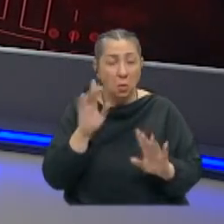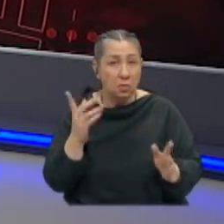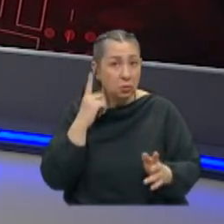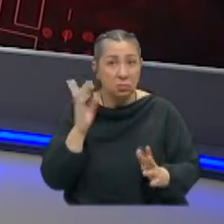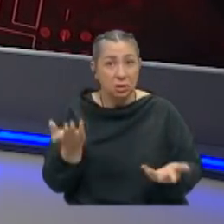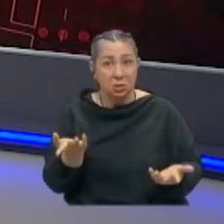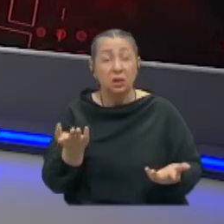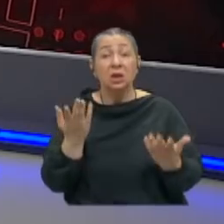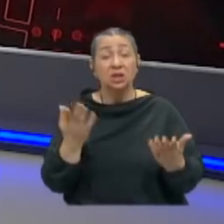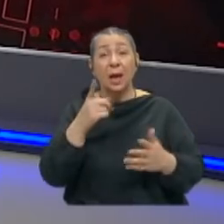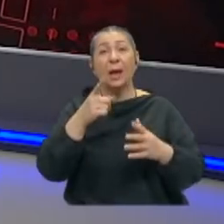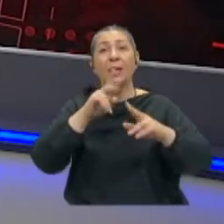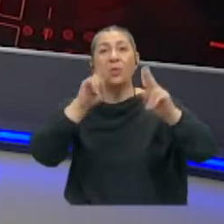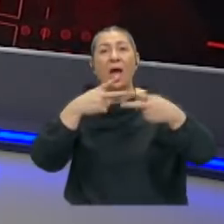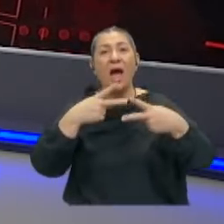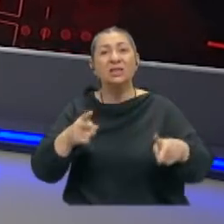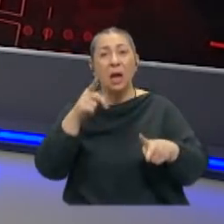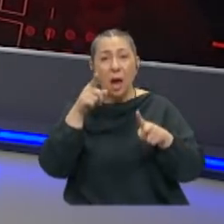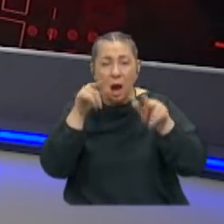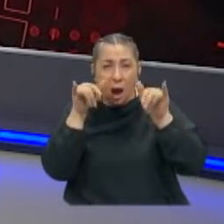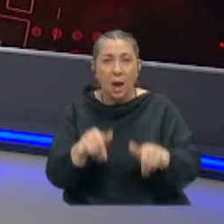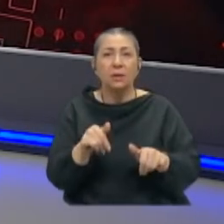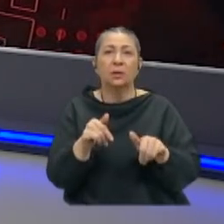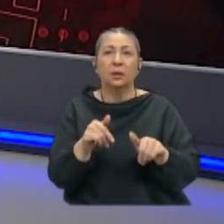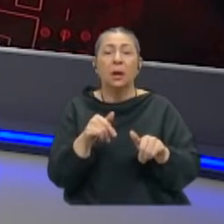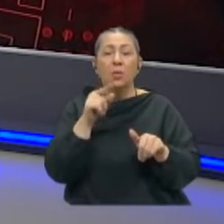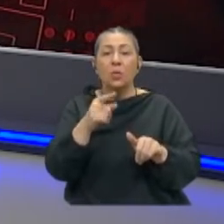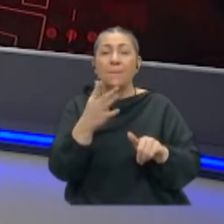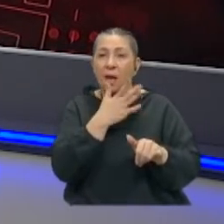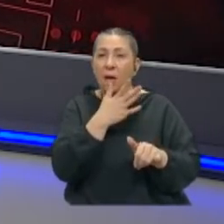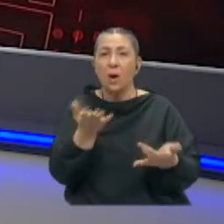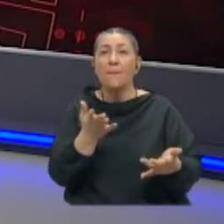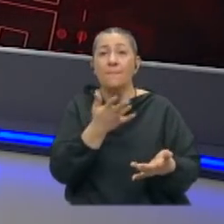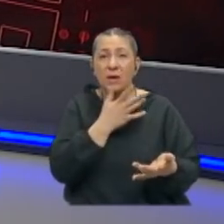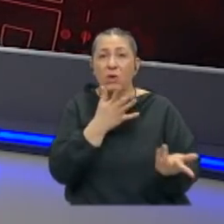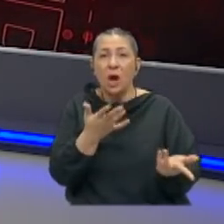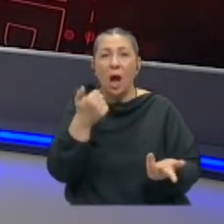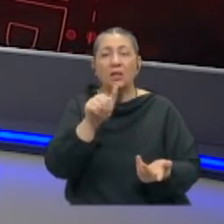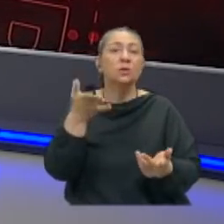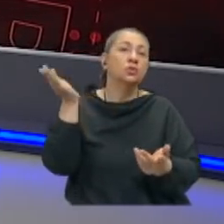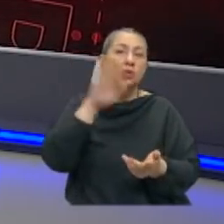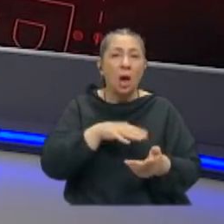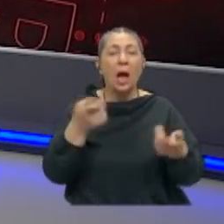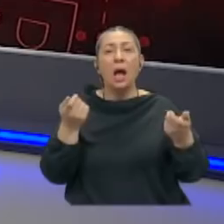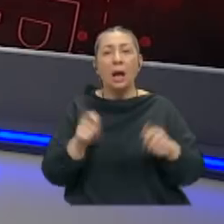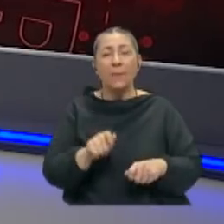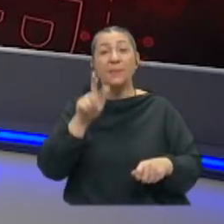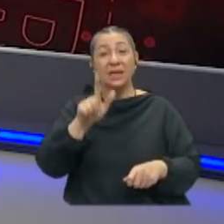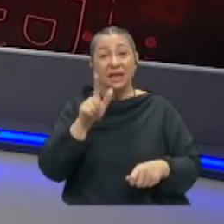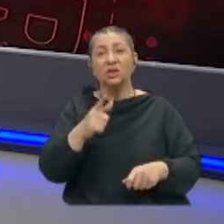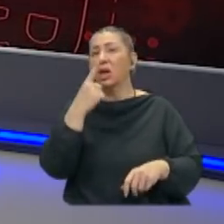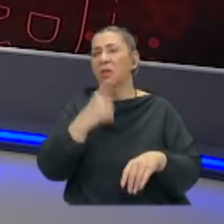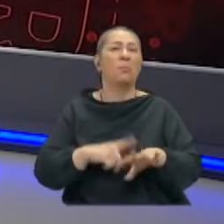görmedik, duymadık. İşte pet shop açanlar da bir şekilde bunu biliyor. Biliyor ki 6 ay sonra kapanmaları